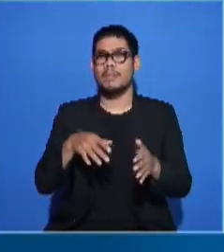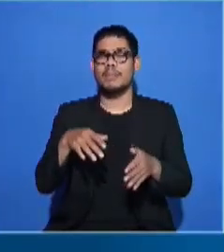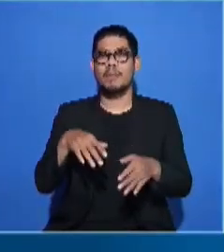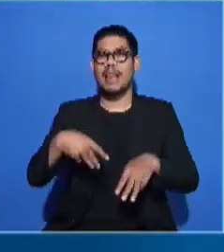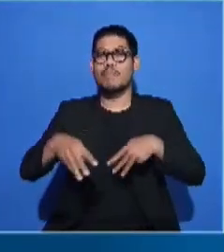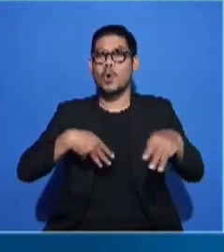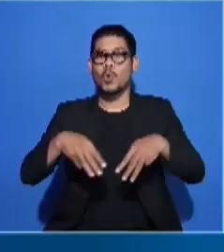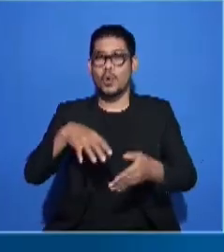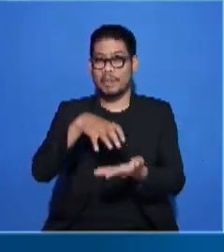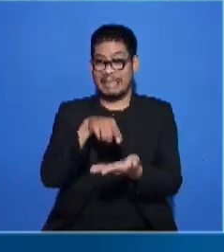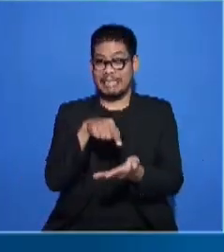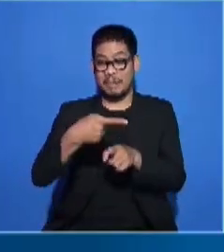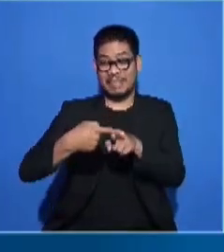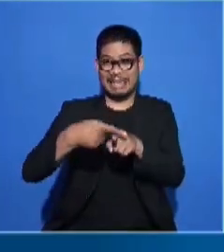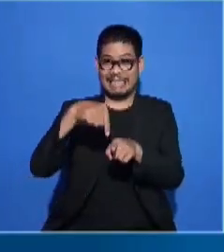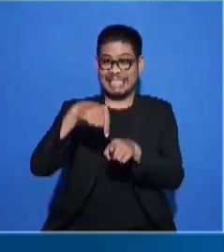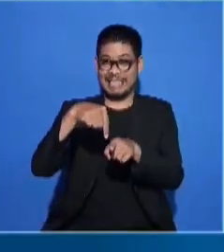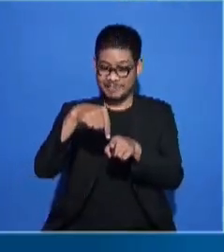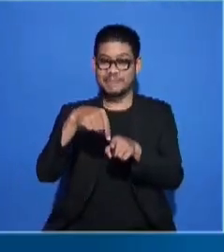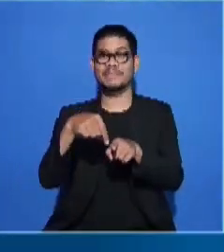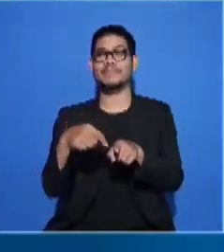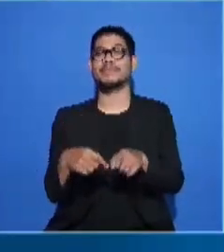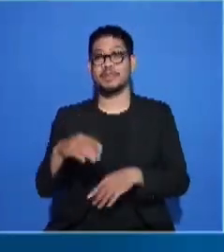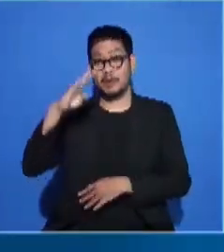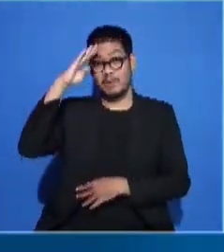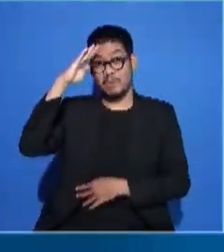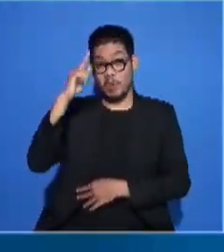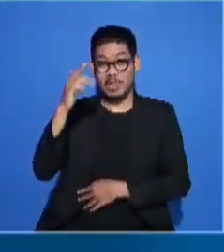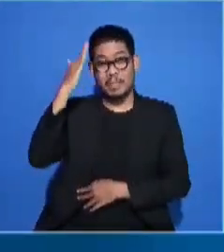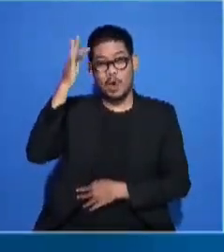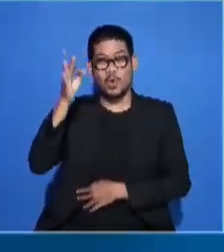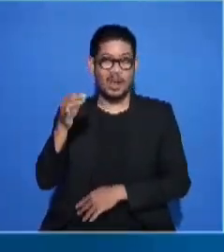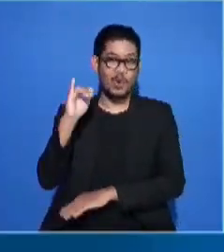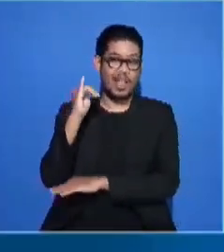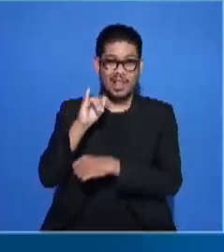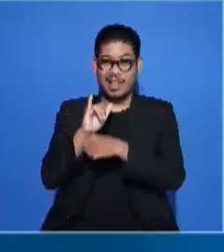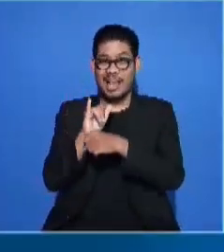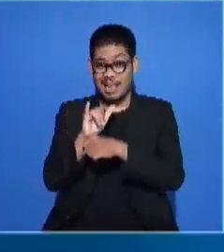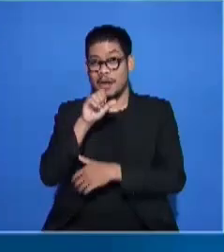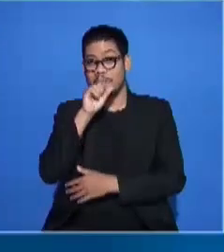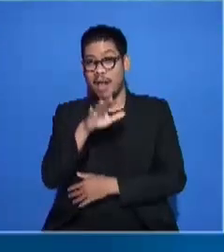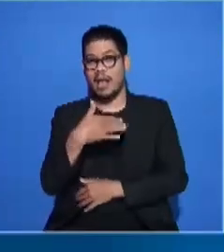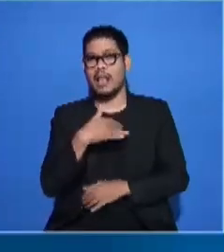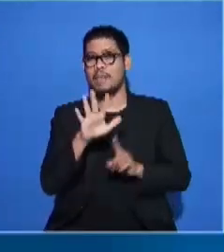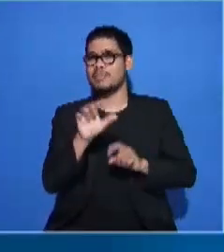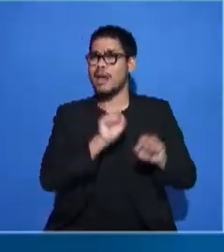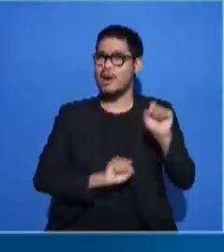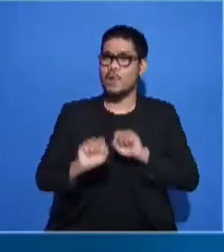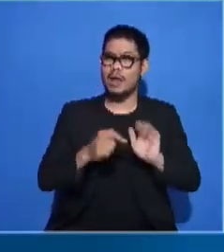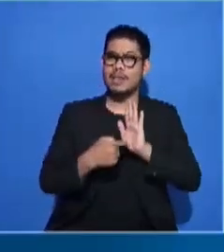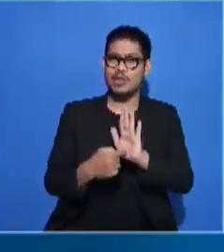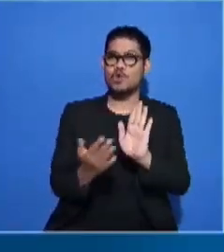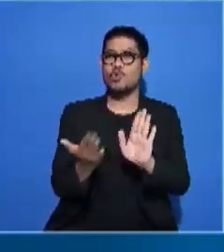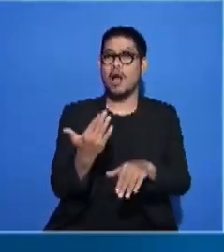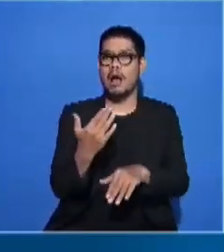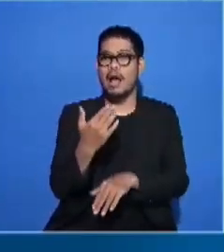Reskrim Polresta Yogyakarta, AKP Arsi Nevada, dalam rekonstruksi ini terdapat 15 adegan yang diperagakan. Sesuai dengan keterangan